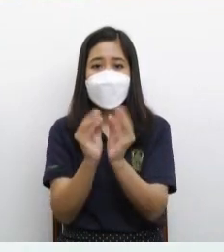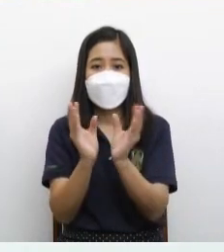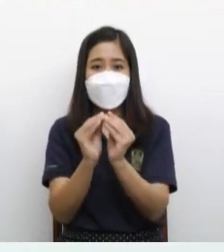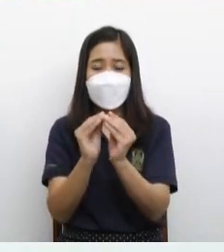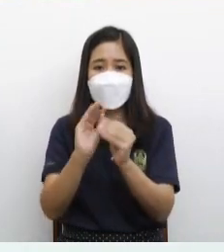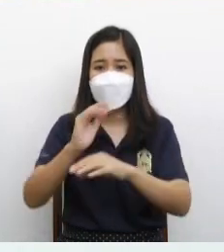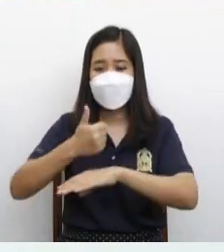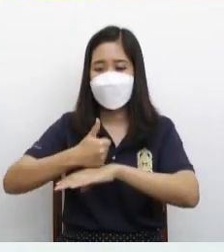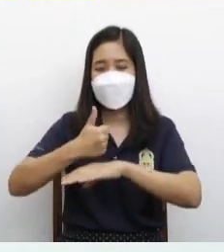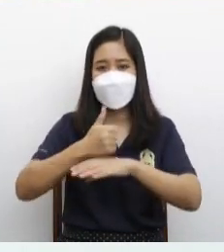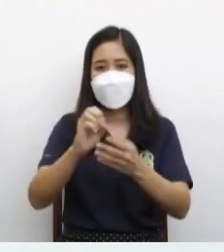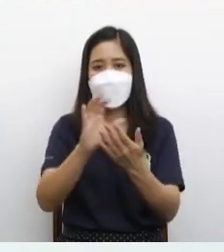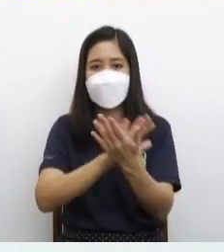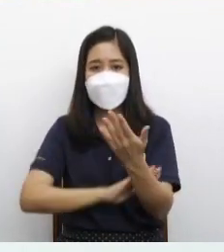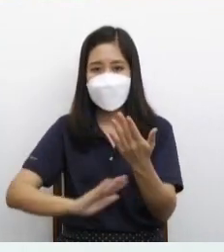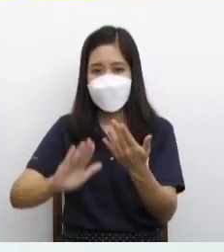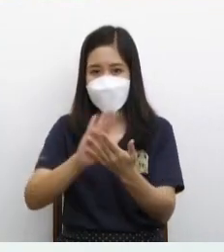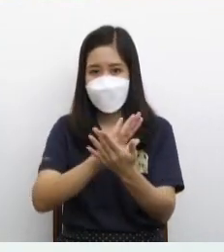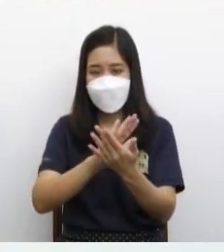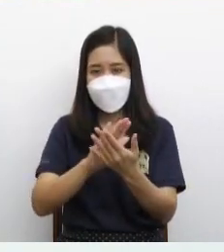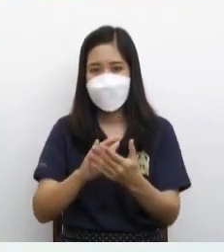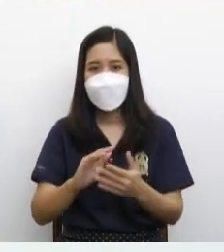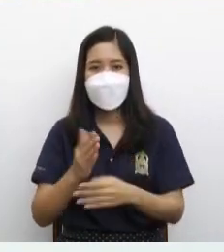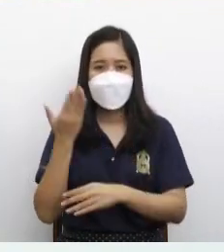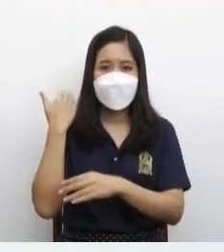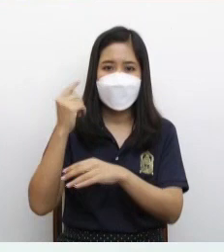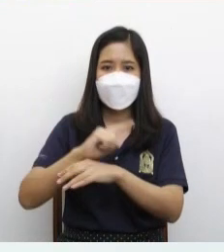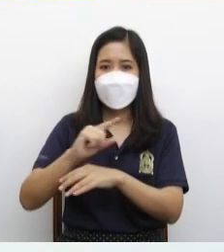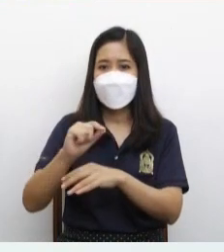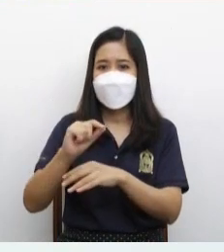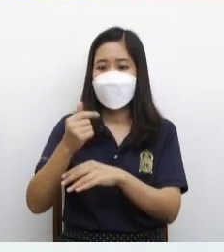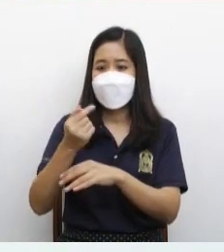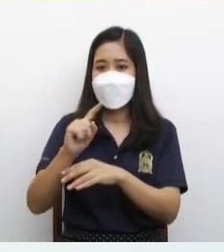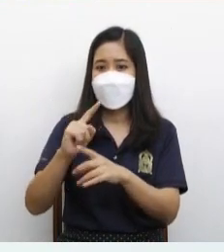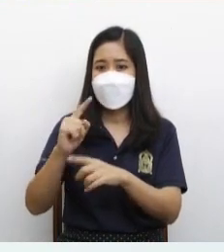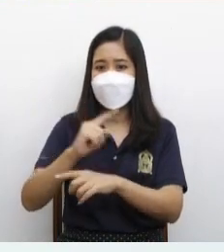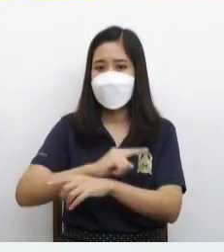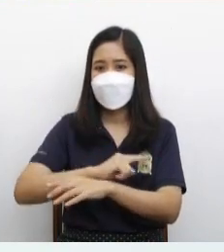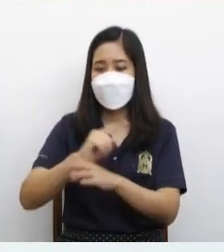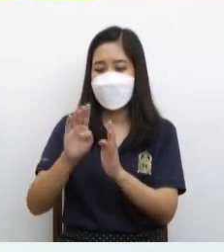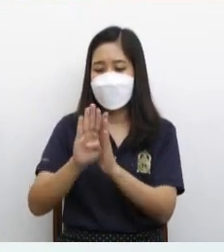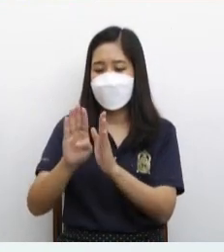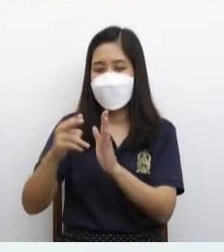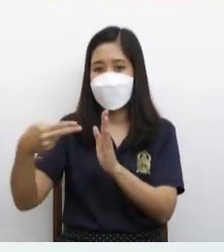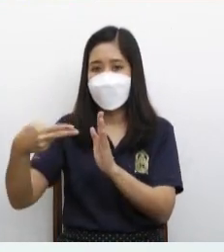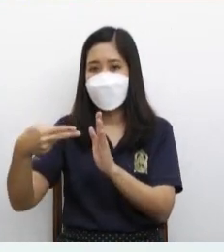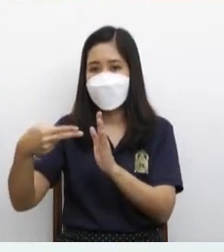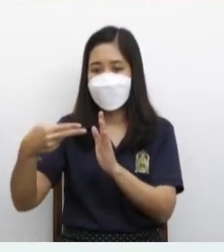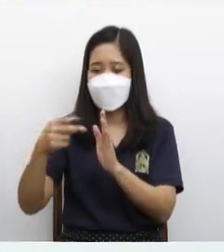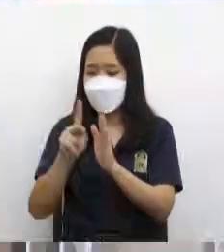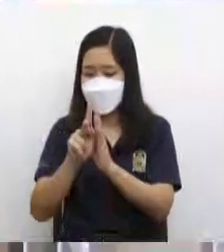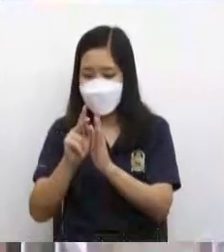ทั่วประเทศหาซึ่งเราได้จัดขึ้นในวันที่ 11นะครับที่จังหวัดบึงกาฬก็เรียนมาในการประชุม